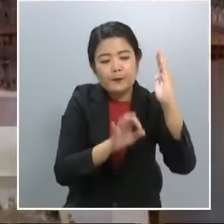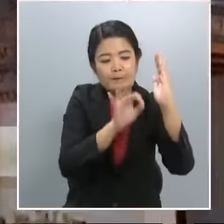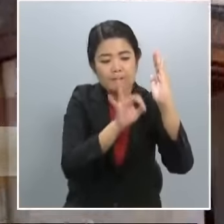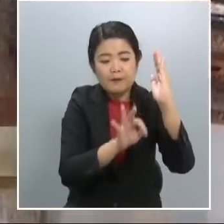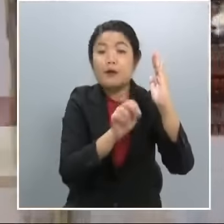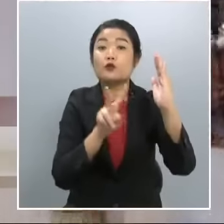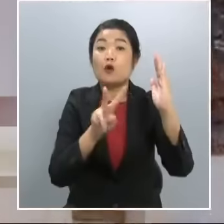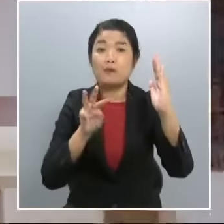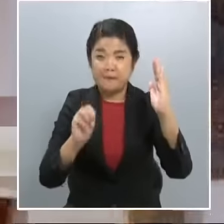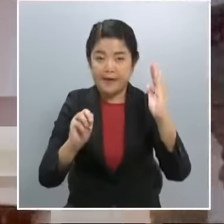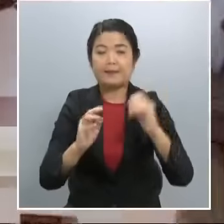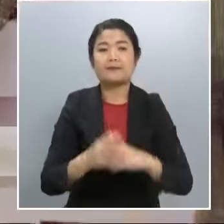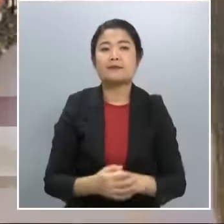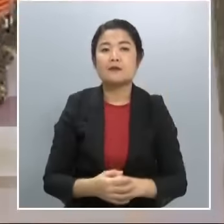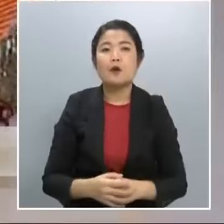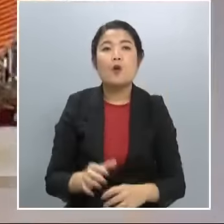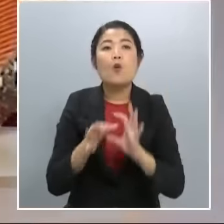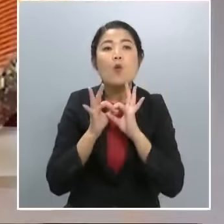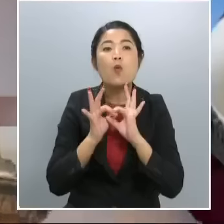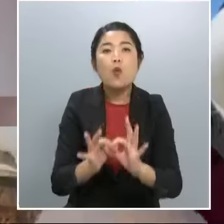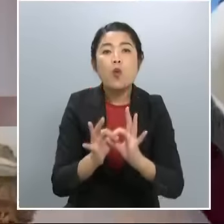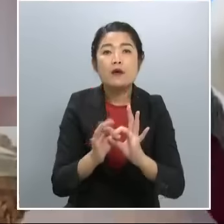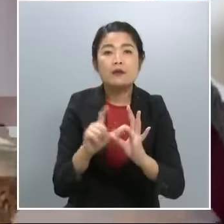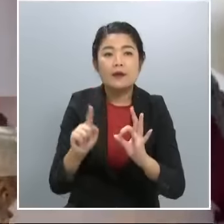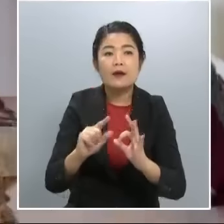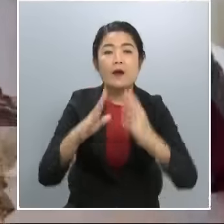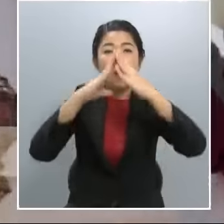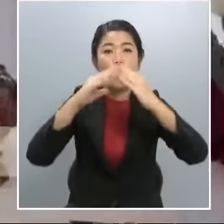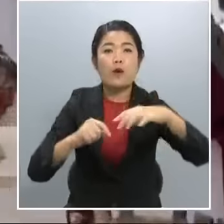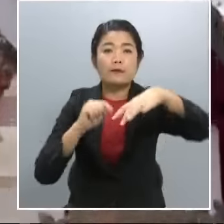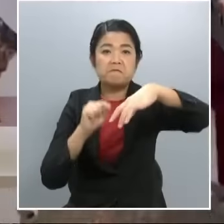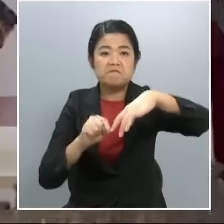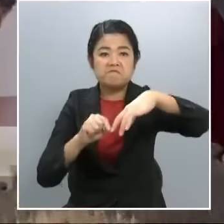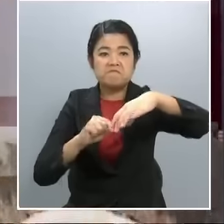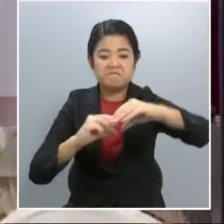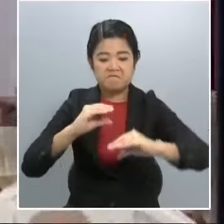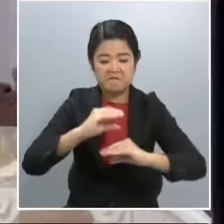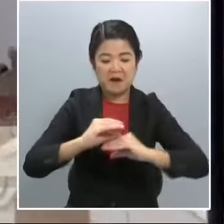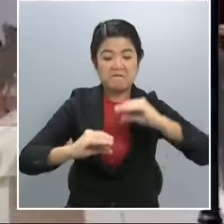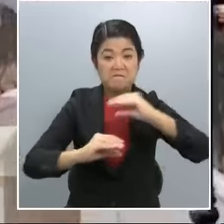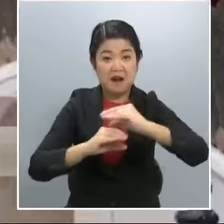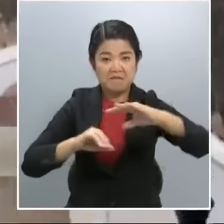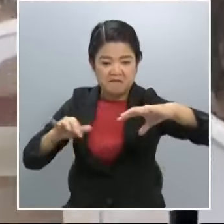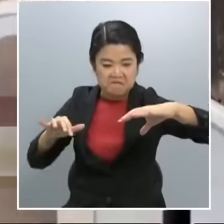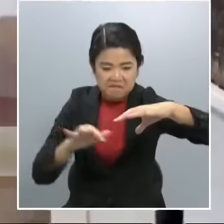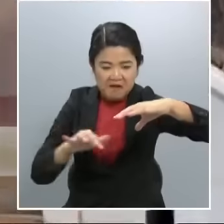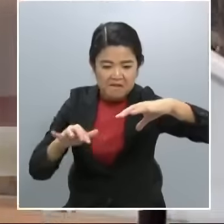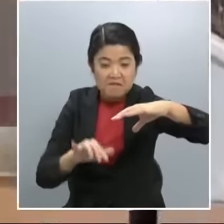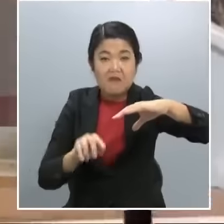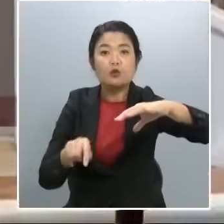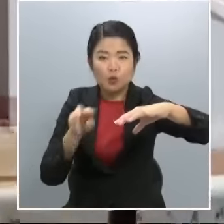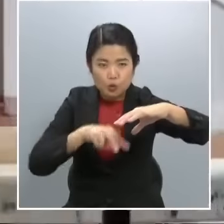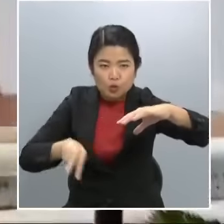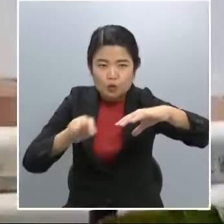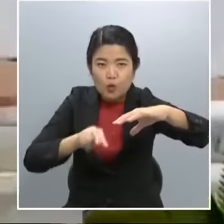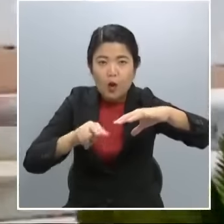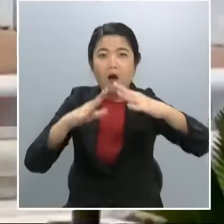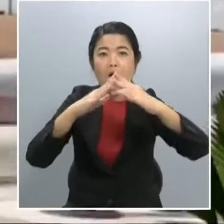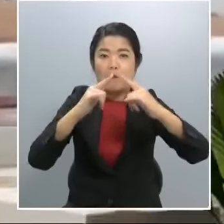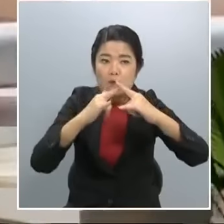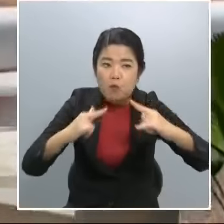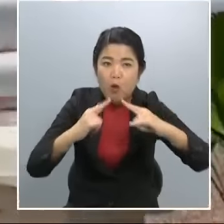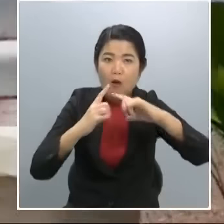แต่ที่เป็นห่วงก็คือฐานฐานเพราะน้ำเนี่ยจะต้องไปตรวจสอบดูว่าอุโบสถจะุด